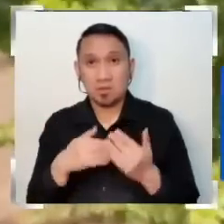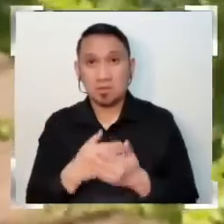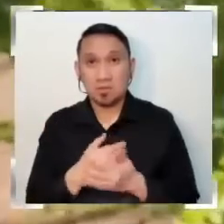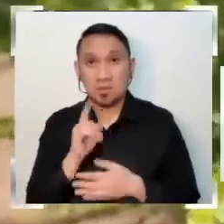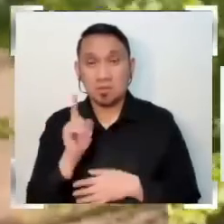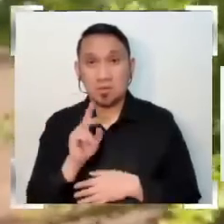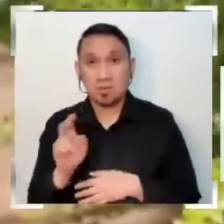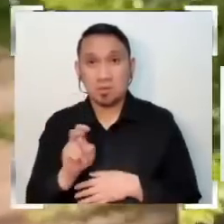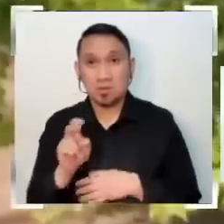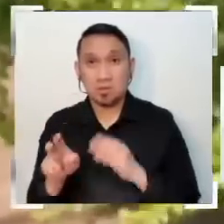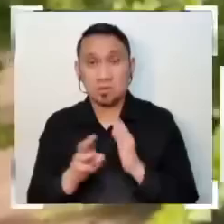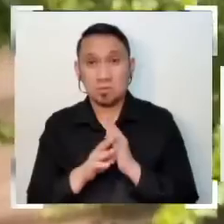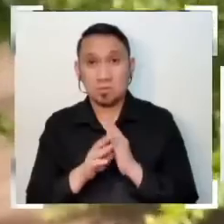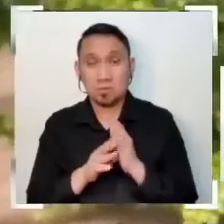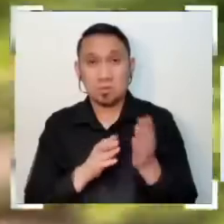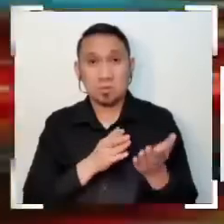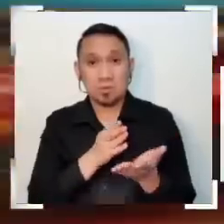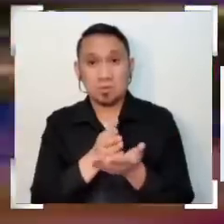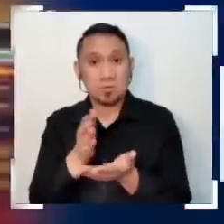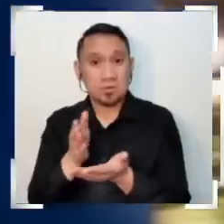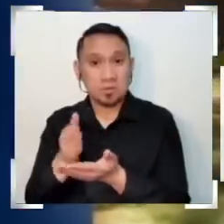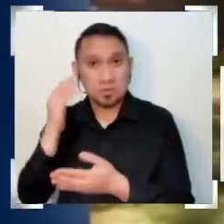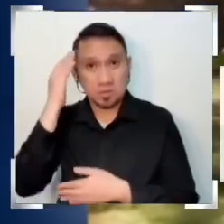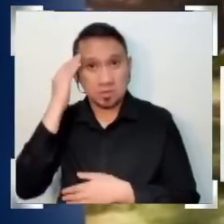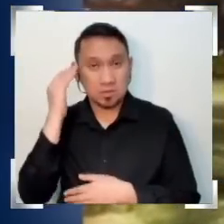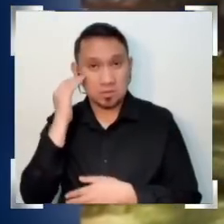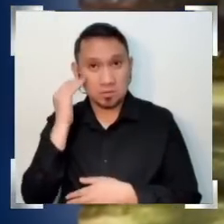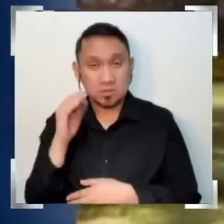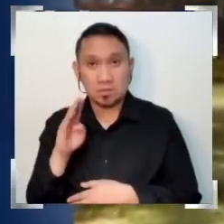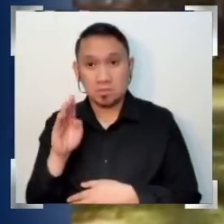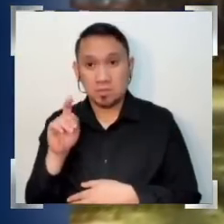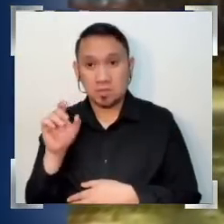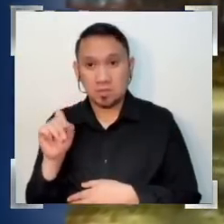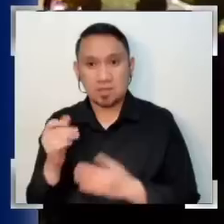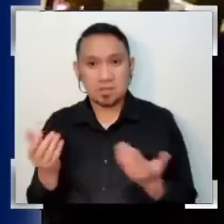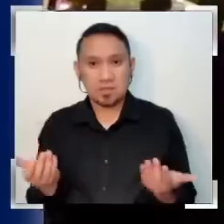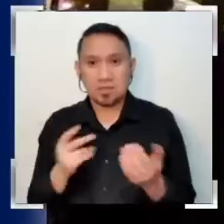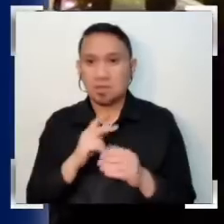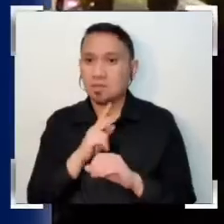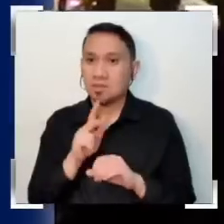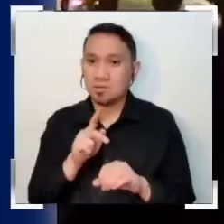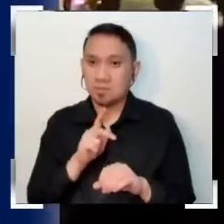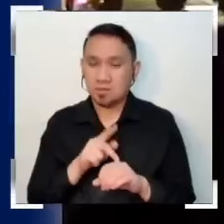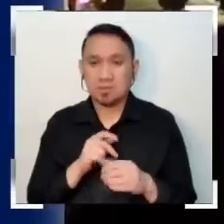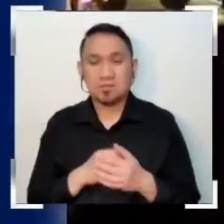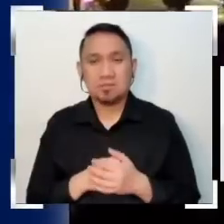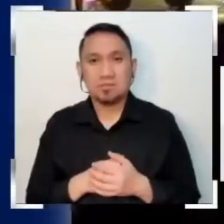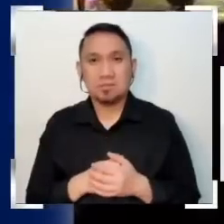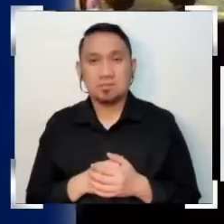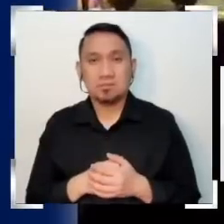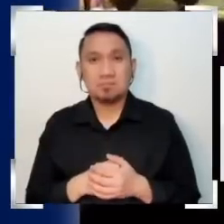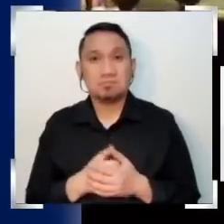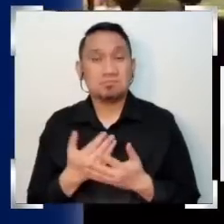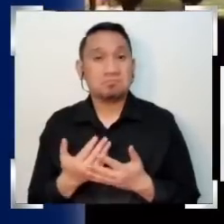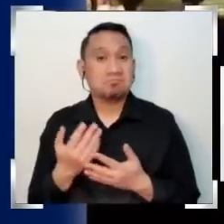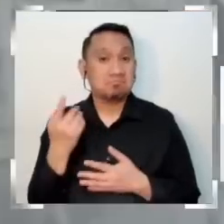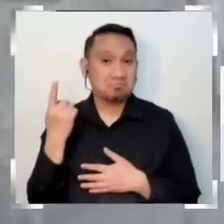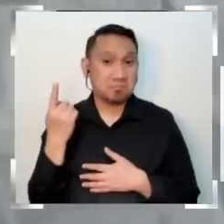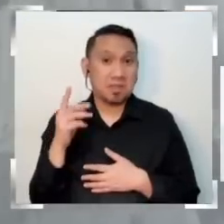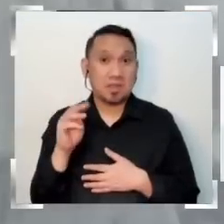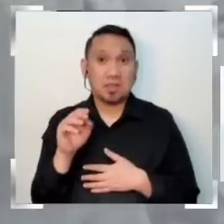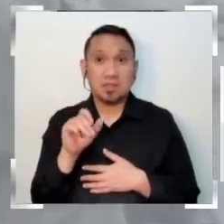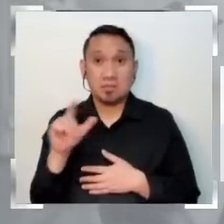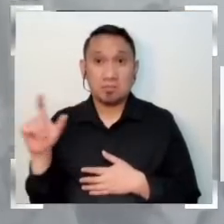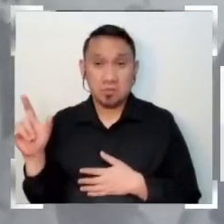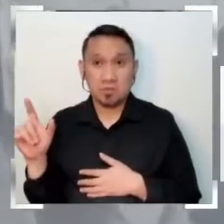around Korea to see all BTS sites. Dito sa Pilipinas, bonafide din ang malaking globo sa isang mall ngayong gabi.